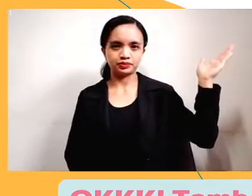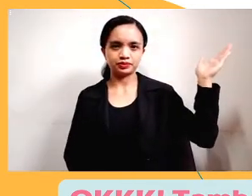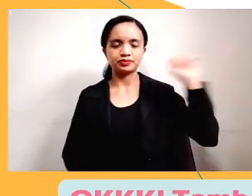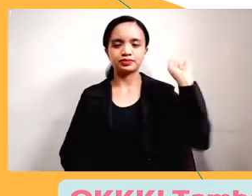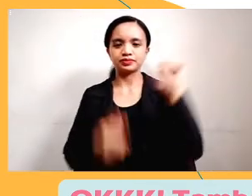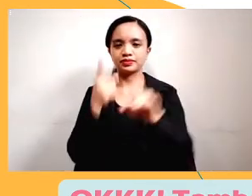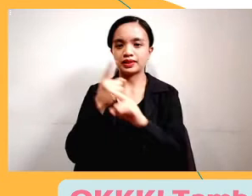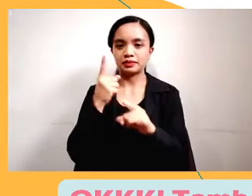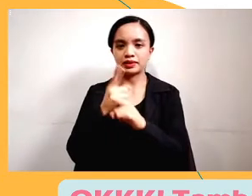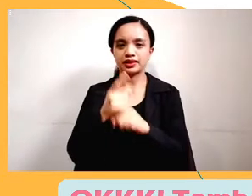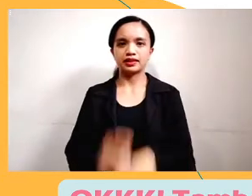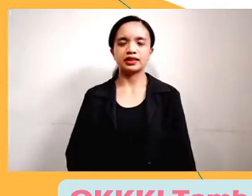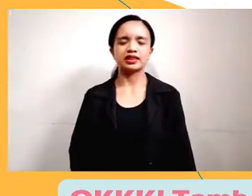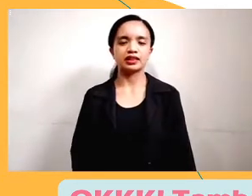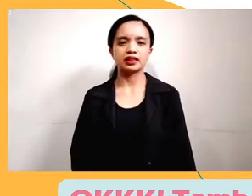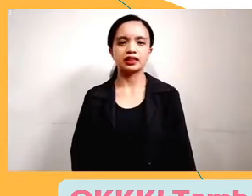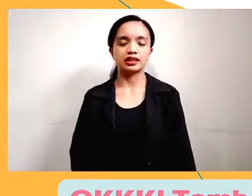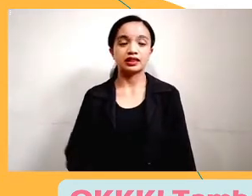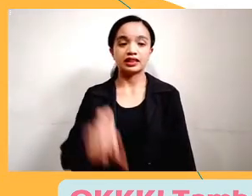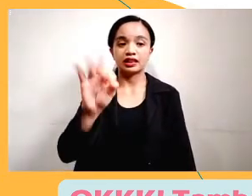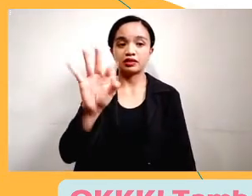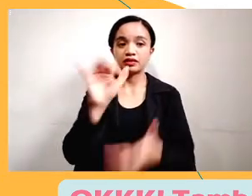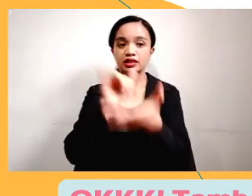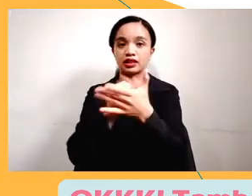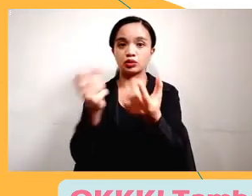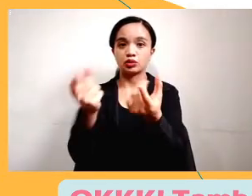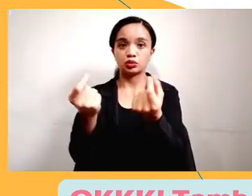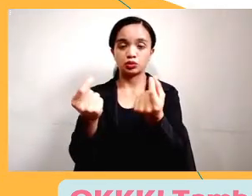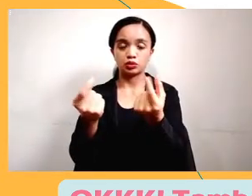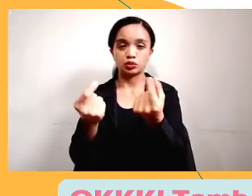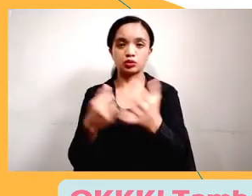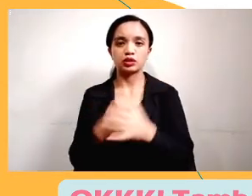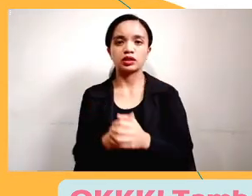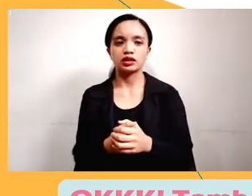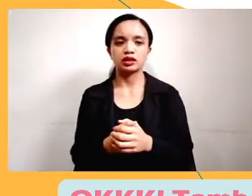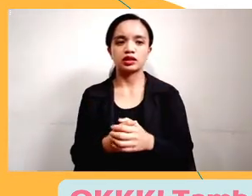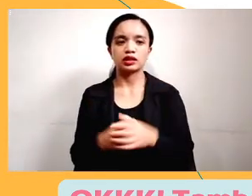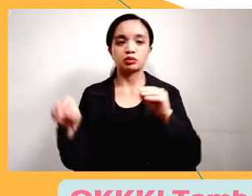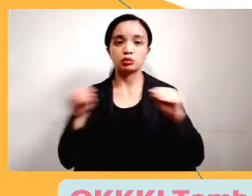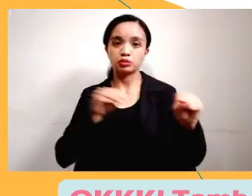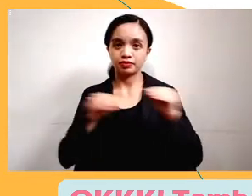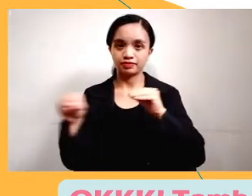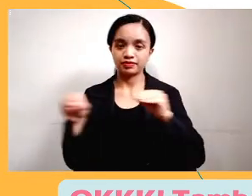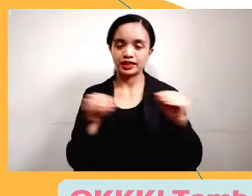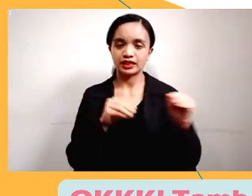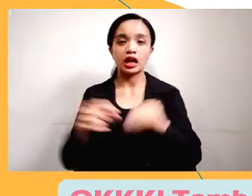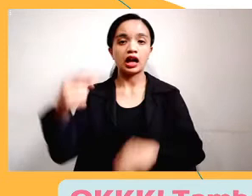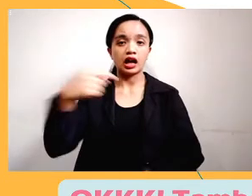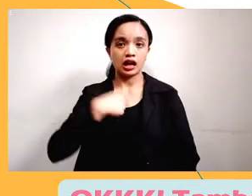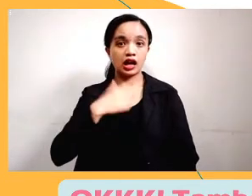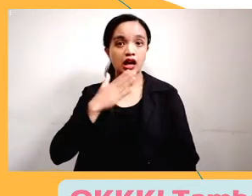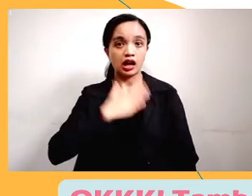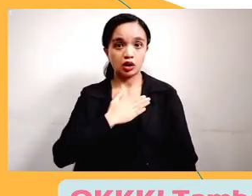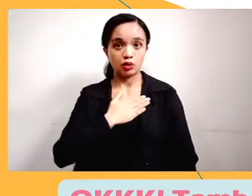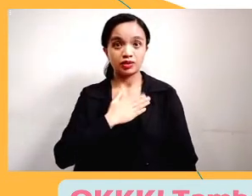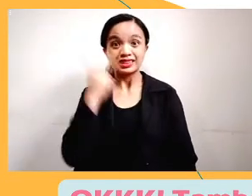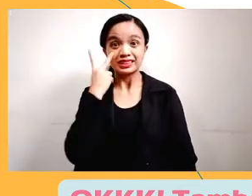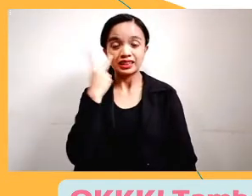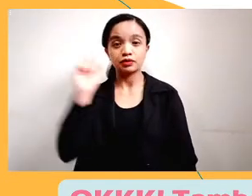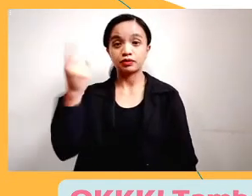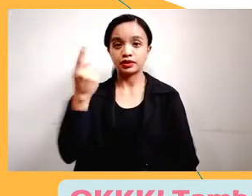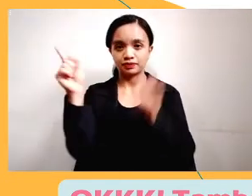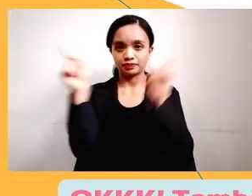tama? So, kung gagawin natin siya ng na movement, ako, gesture muna